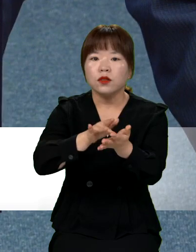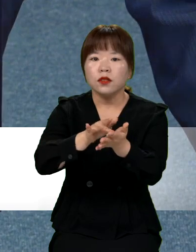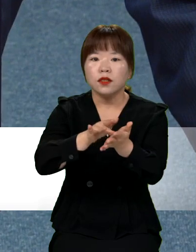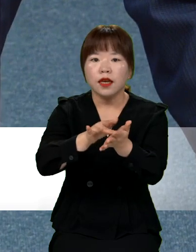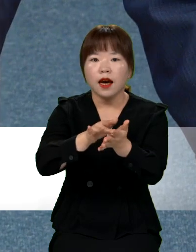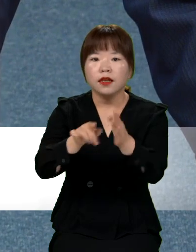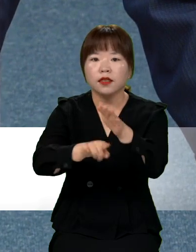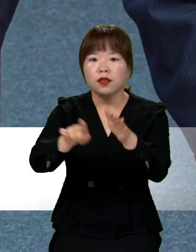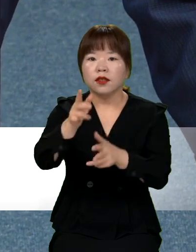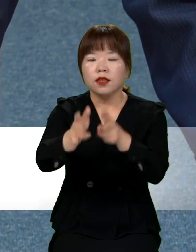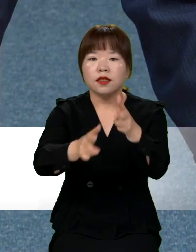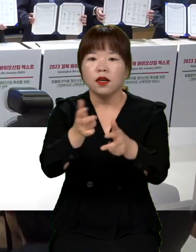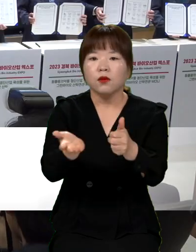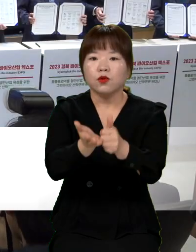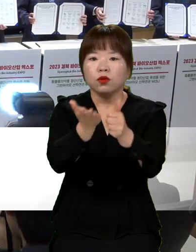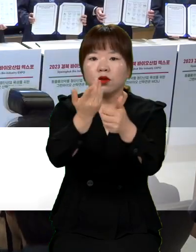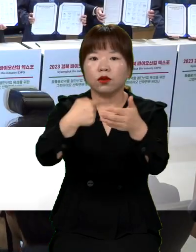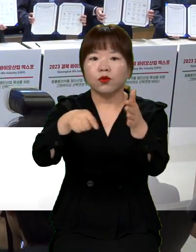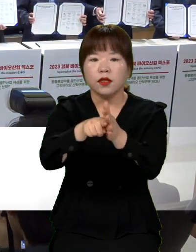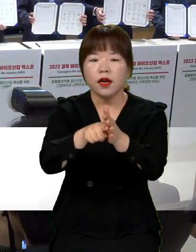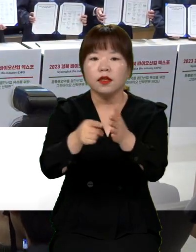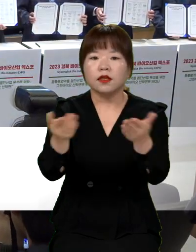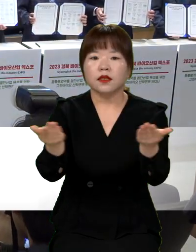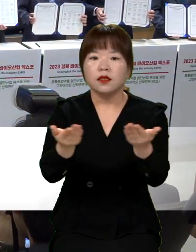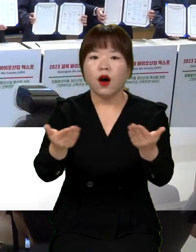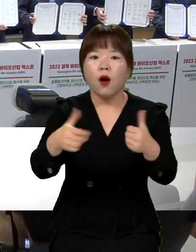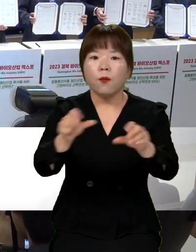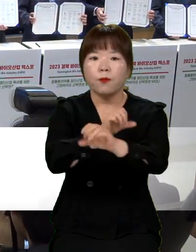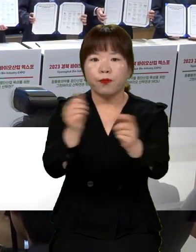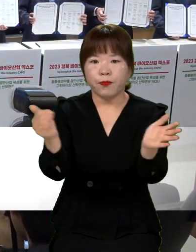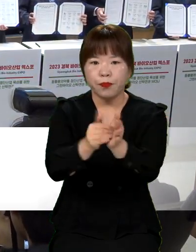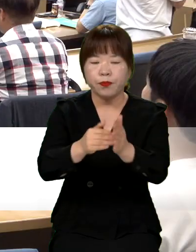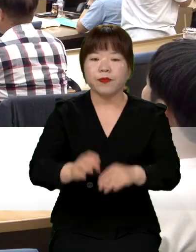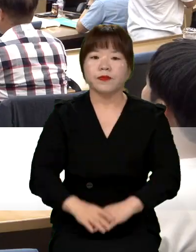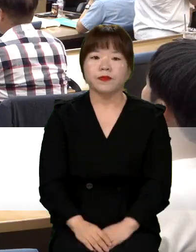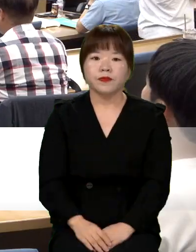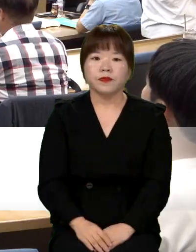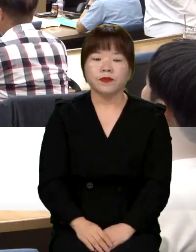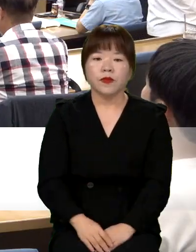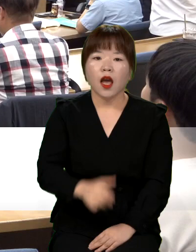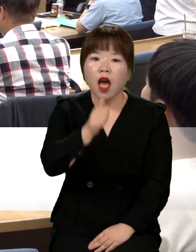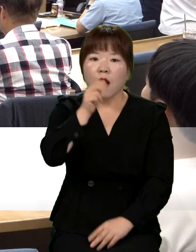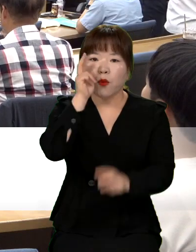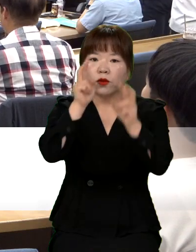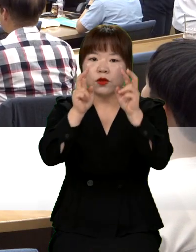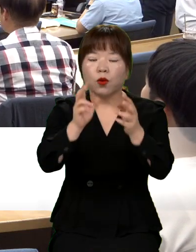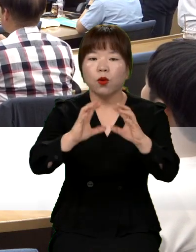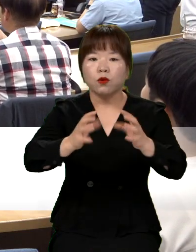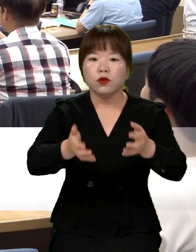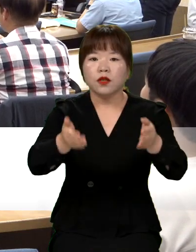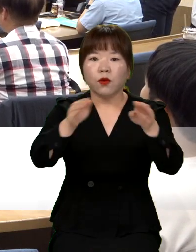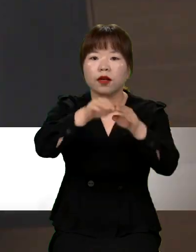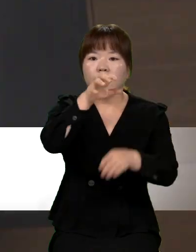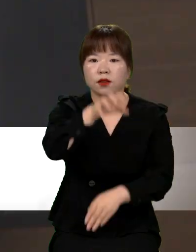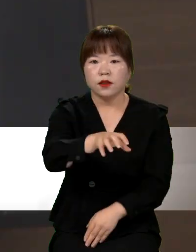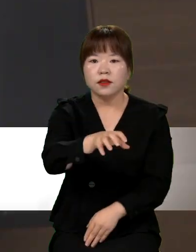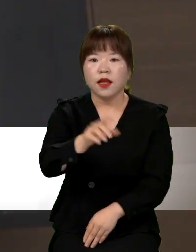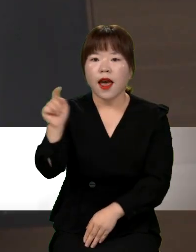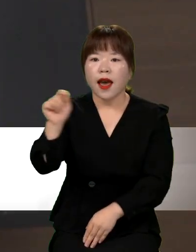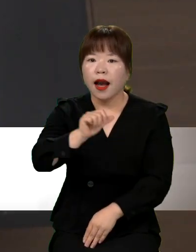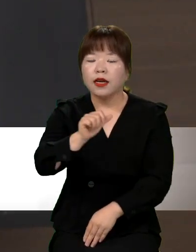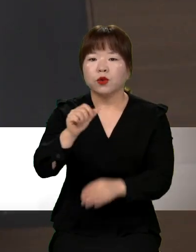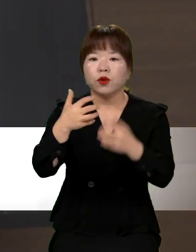의약품 첨단산업 육성을 위한 상호 업무협약을 체결하기도 했습니다 포스코 국제관에서는 제 5회